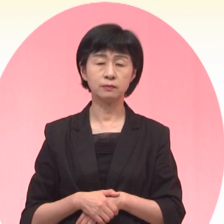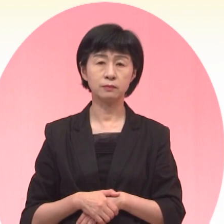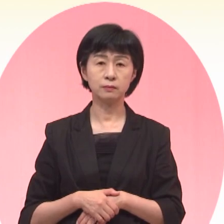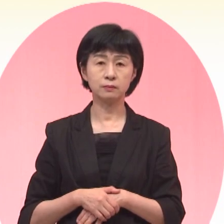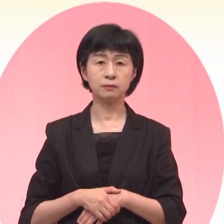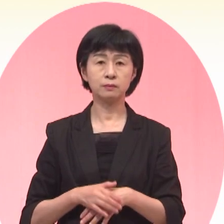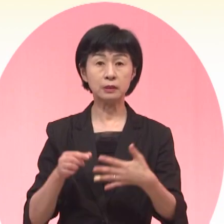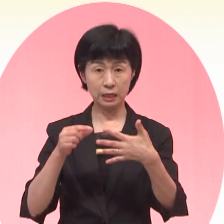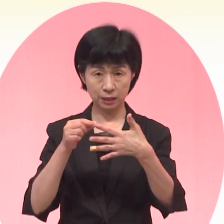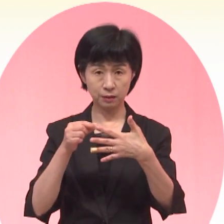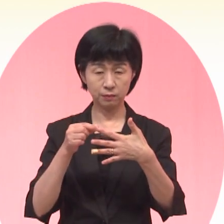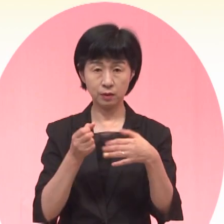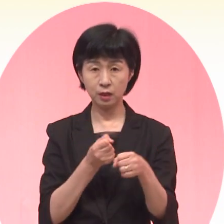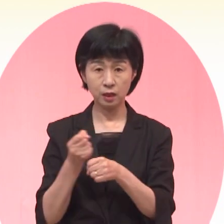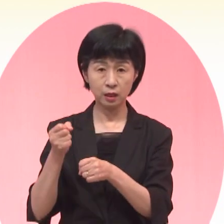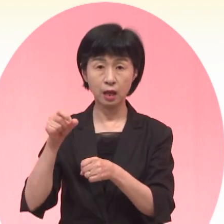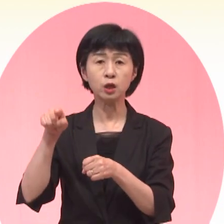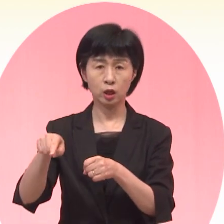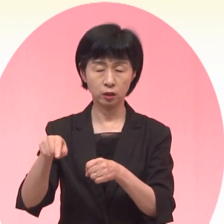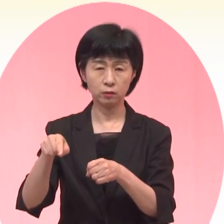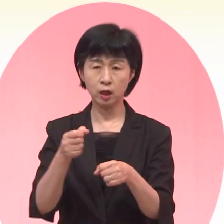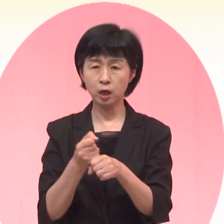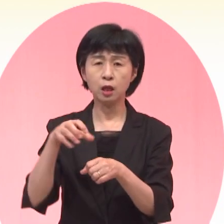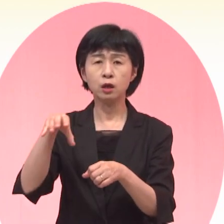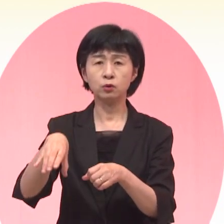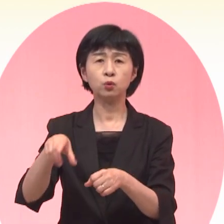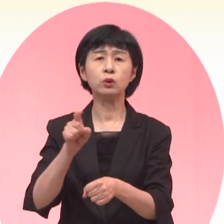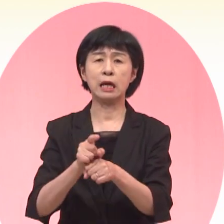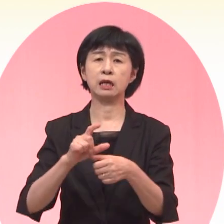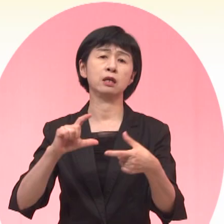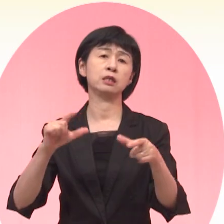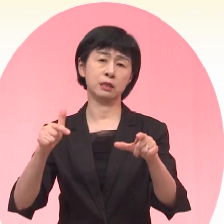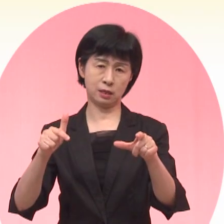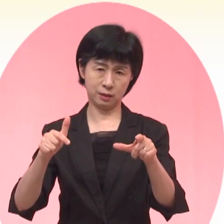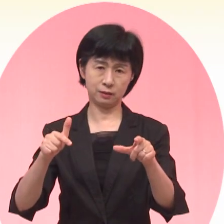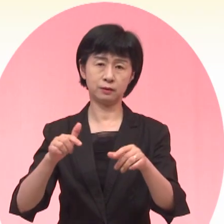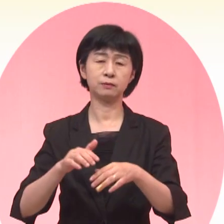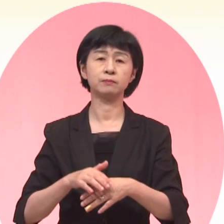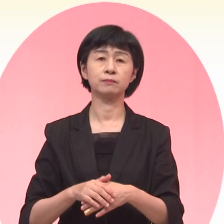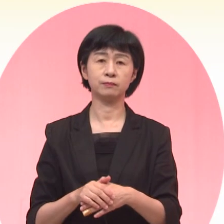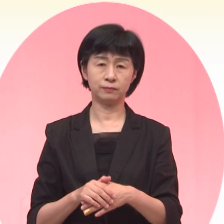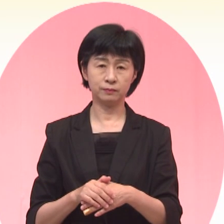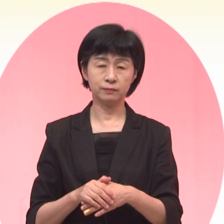2. 避難先は避難所に行くことだけが避難ではありません。